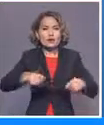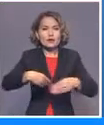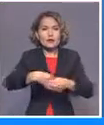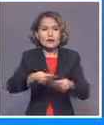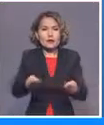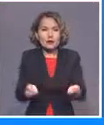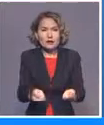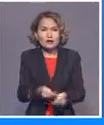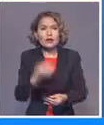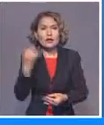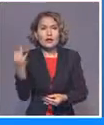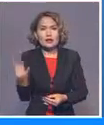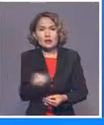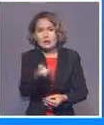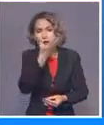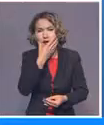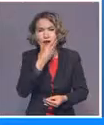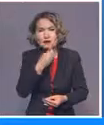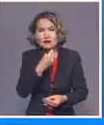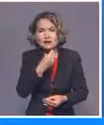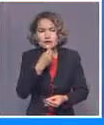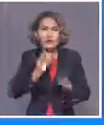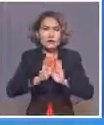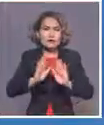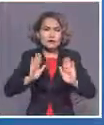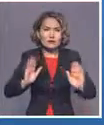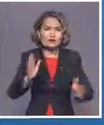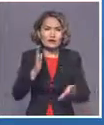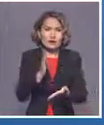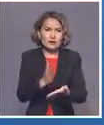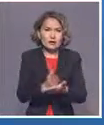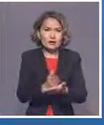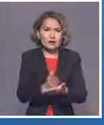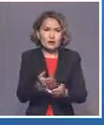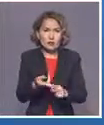келген көрушілерге, келушілерге бұл өте қызық болады деген ойдамыз.